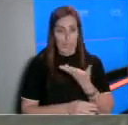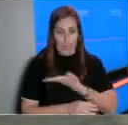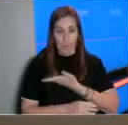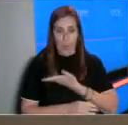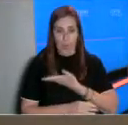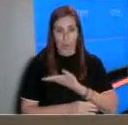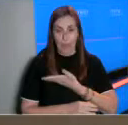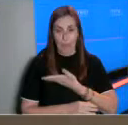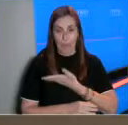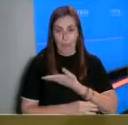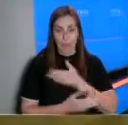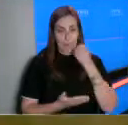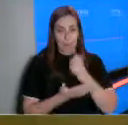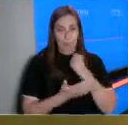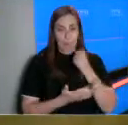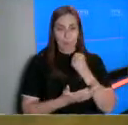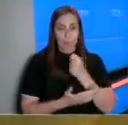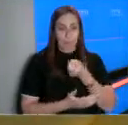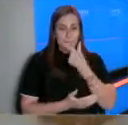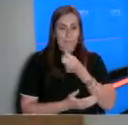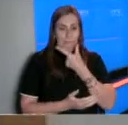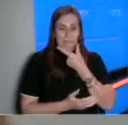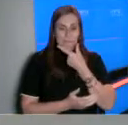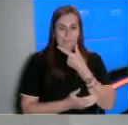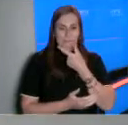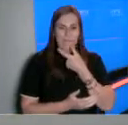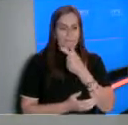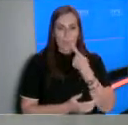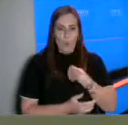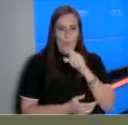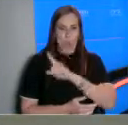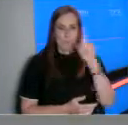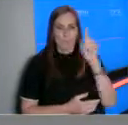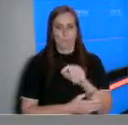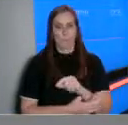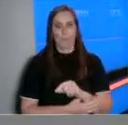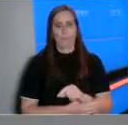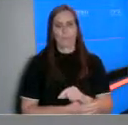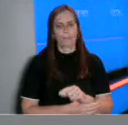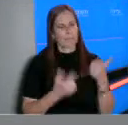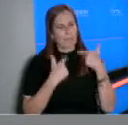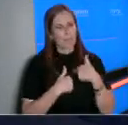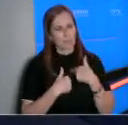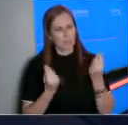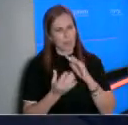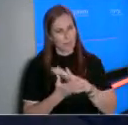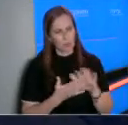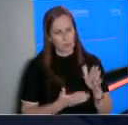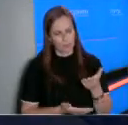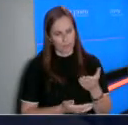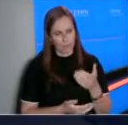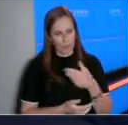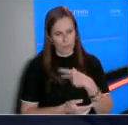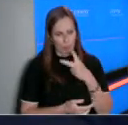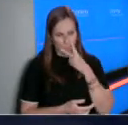לקבל אישור לתרופה, סורבתי. אוקיי, עכשיו, תסביר לי משהו מאוד פשוט. הרי